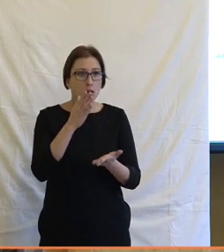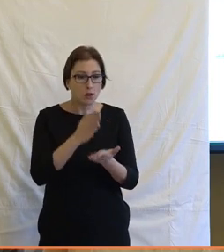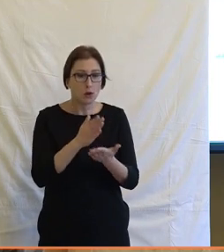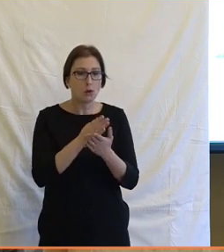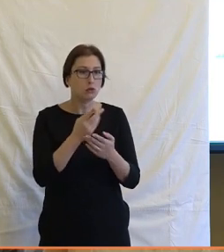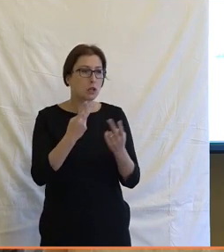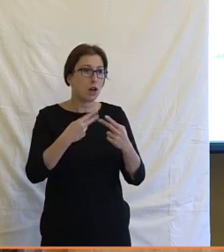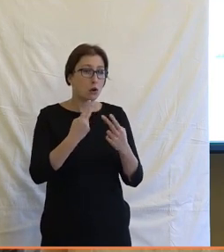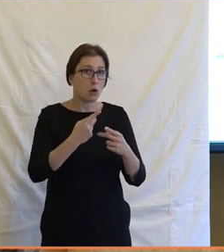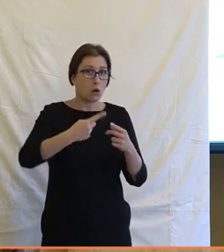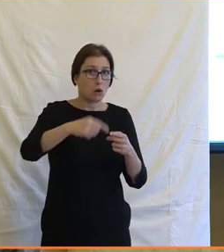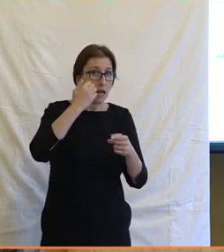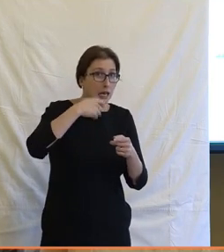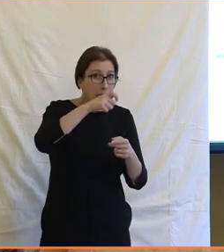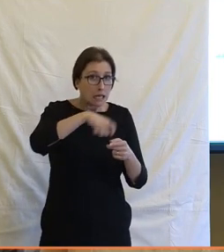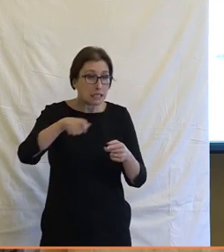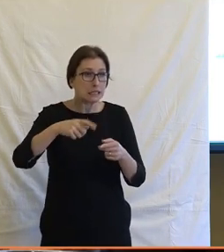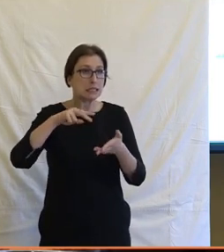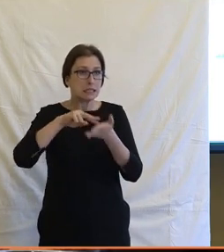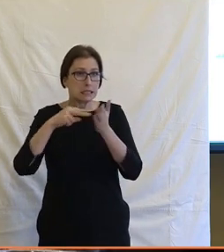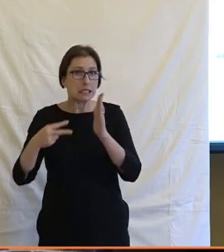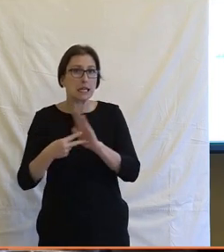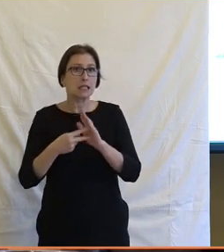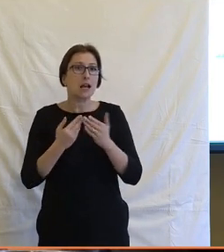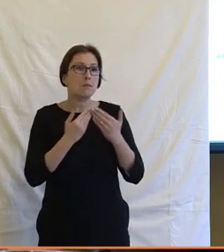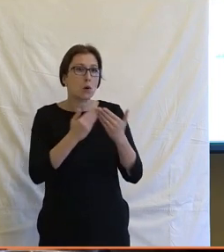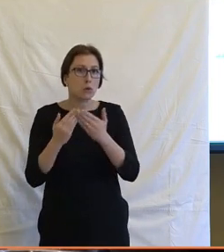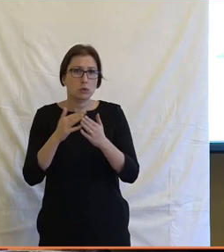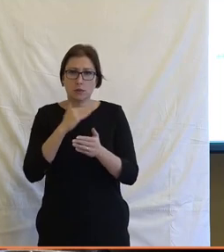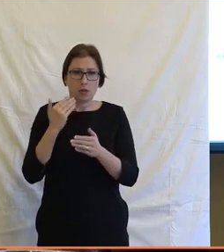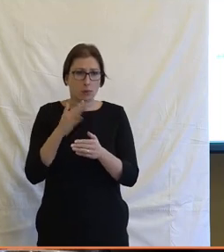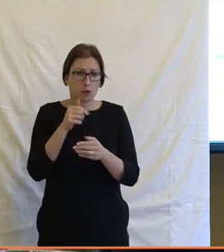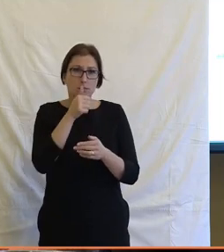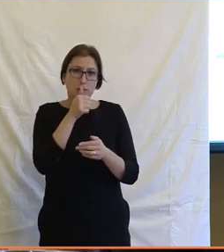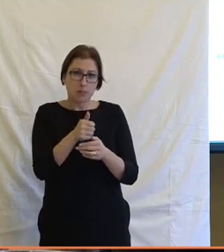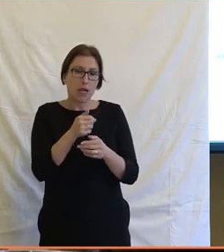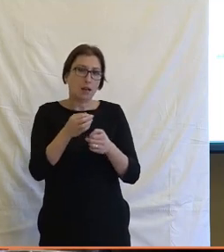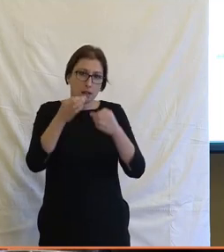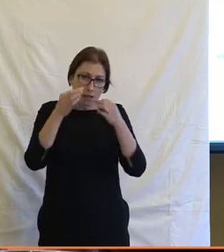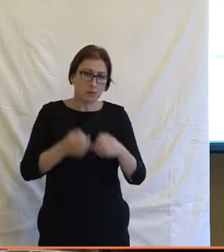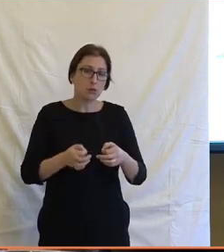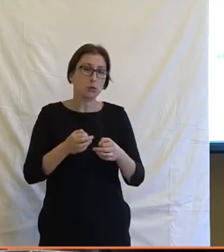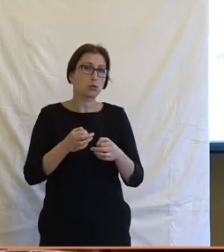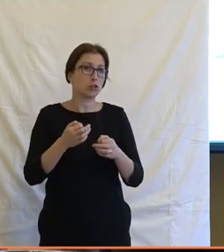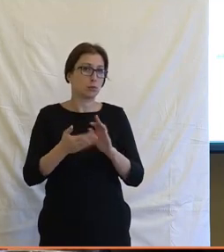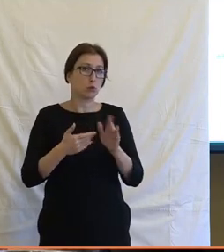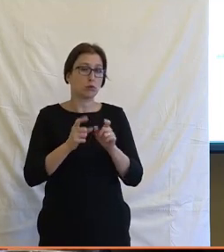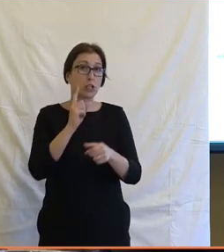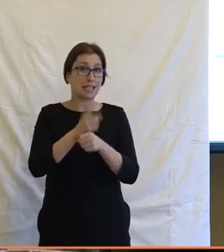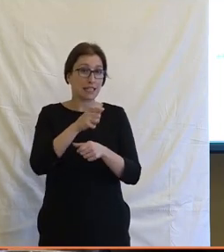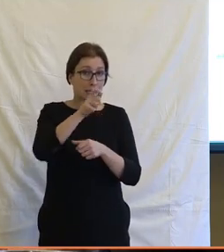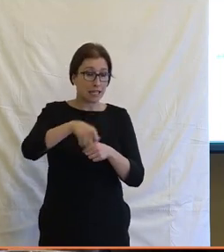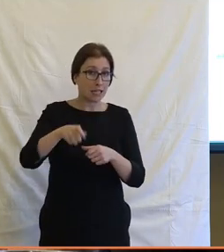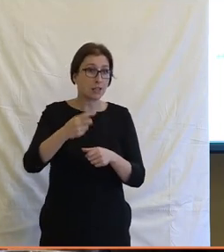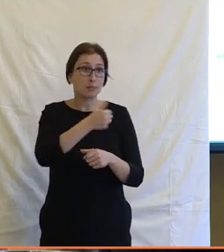tam není tolik jako se bavíme o jiných jakoby, typy pomůcek, tak u nás vlastně je to jednodušší, protože vlastně klienti první